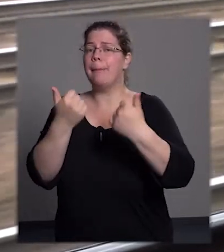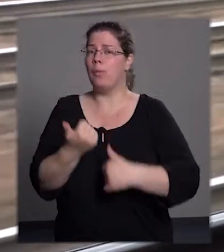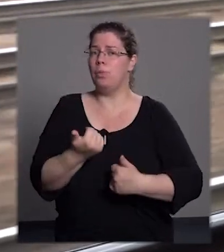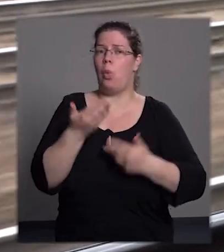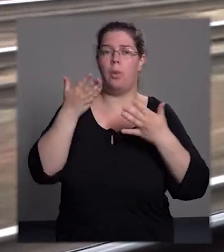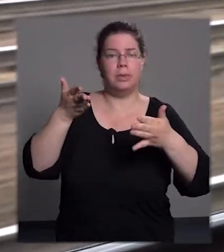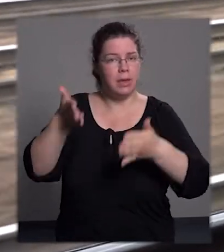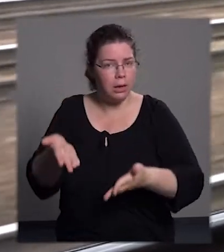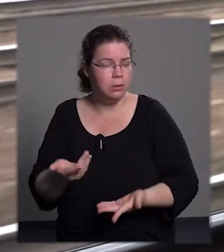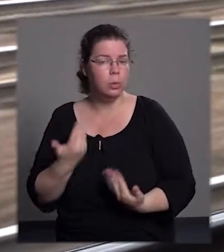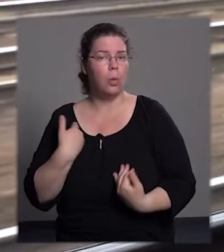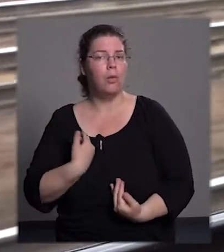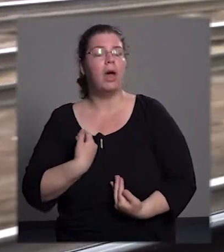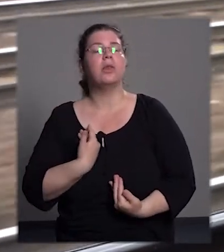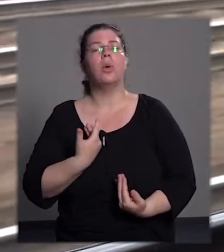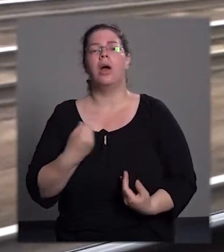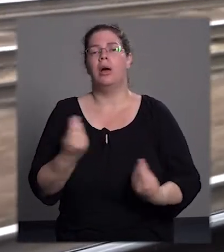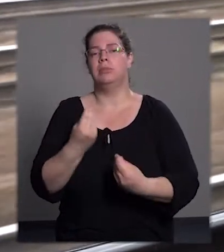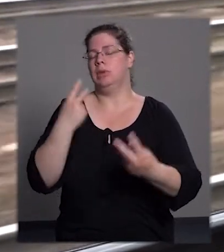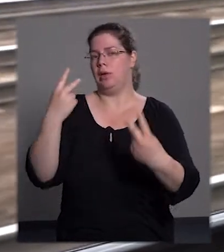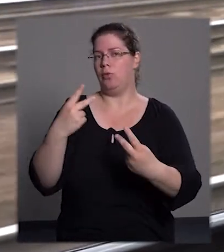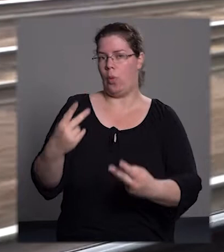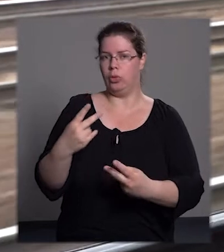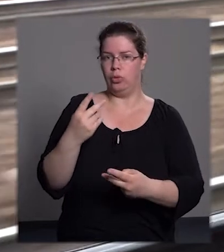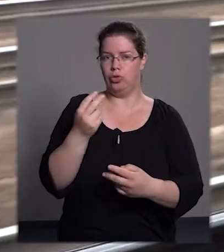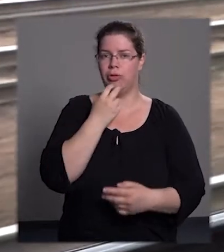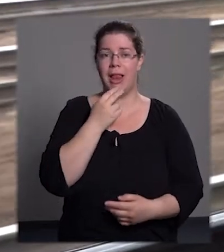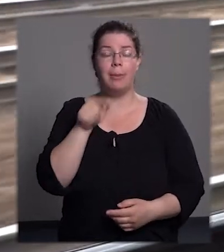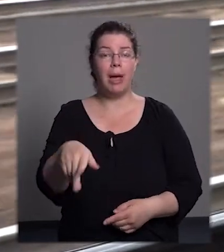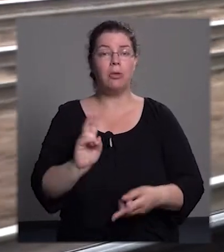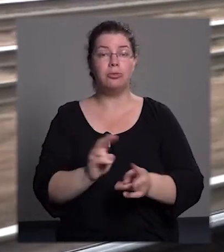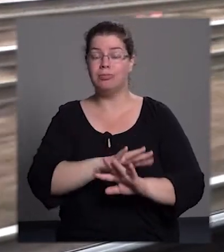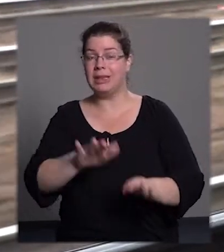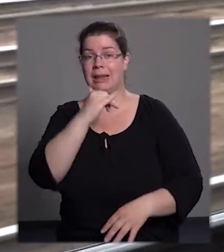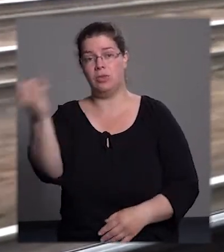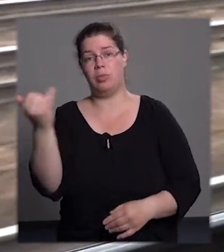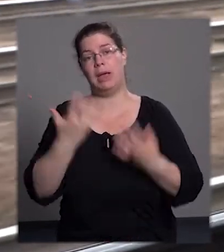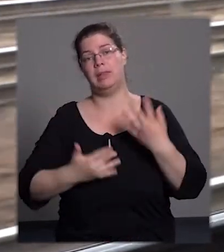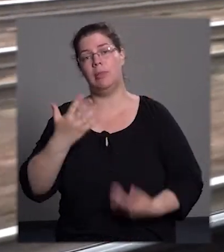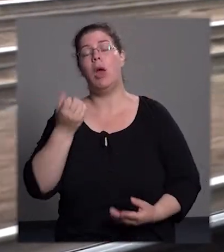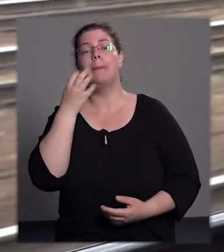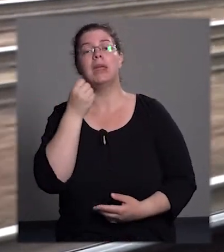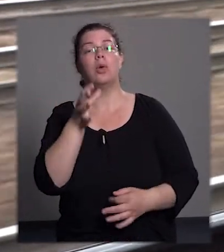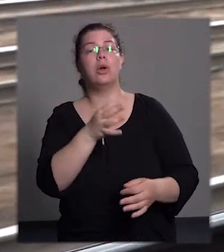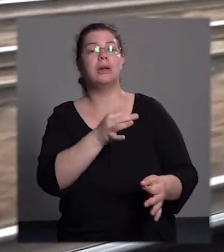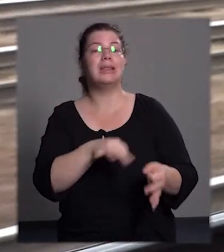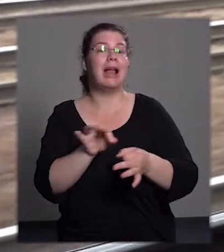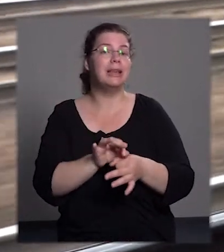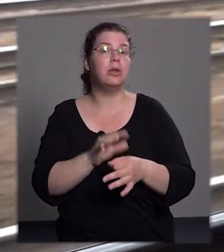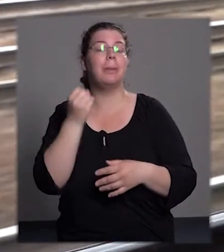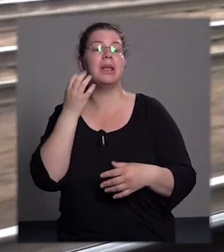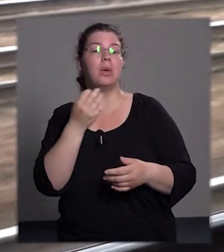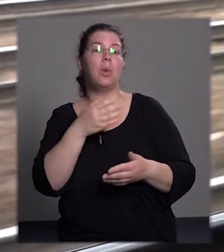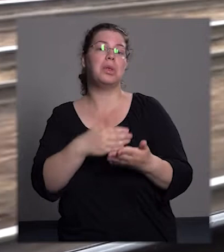szintén talán fontos eleme, hogy ugye minden éve kiszámolják, hogy mikor telítődik és mikor költjük el az